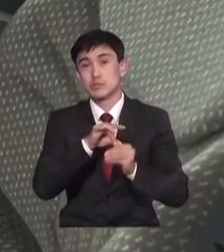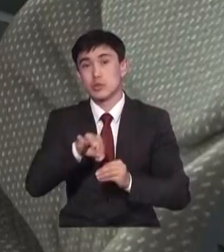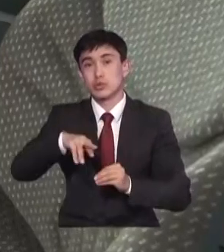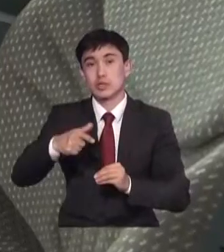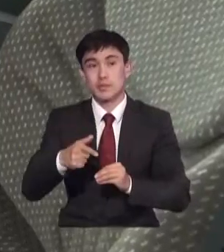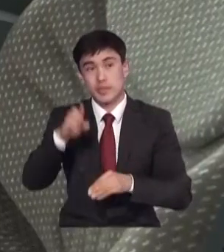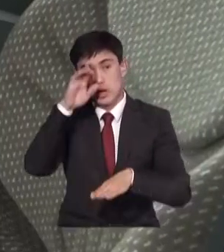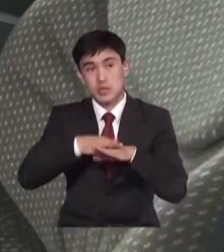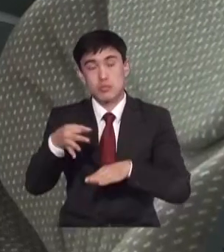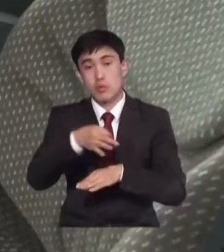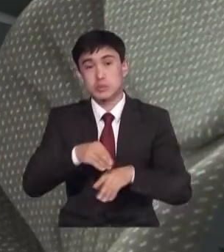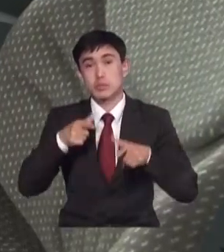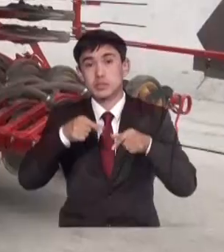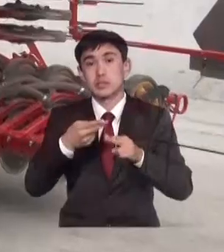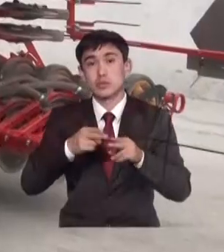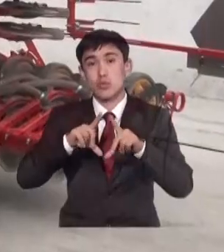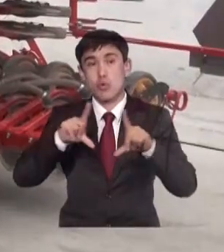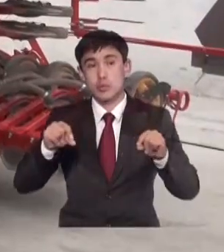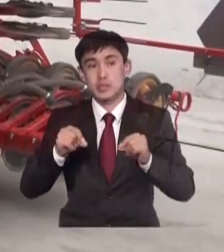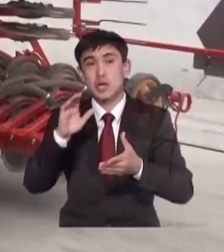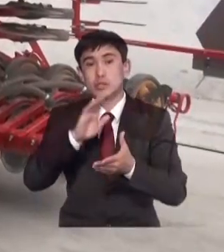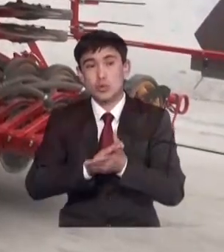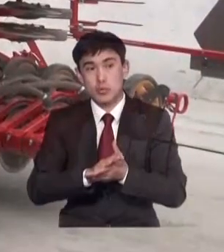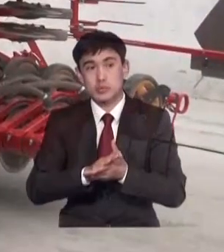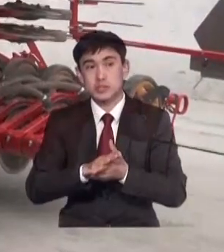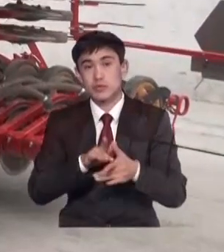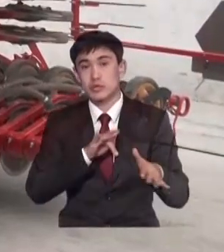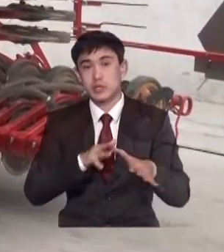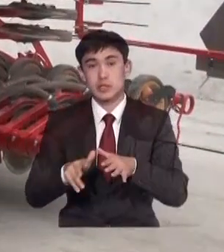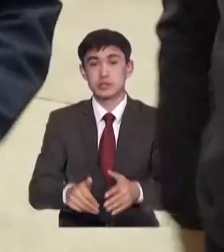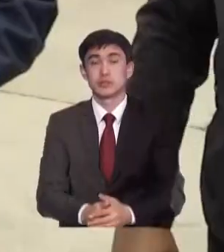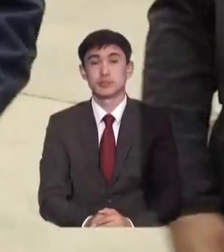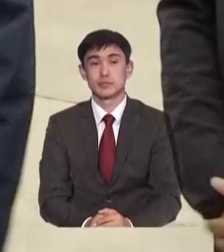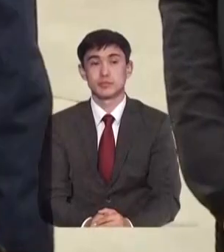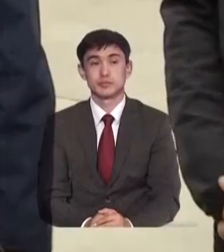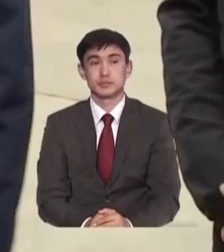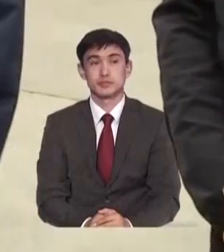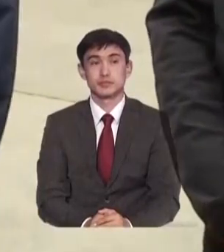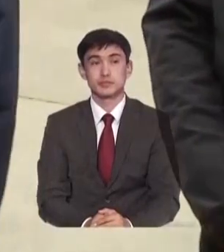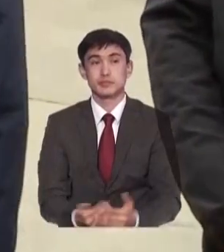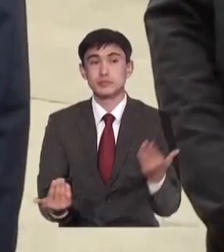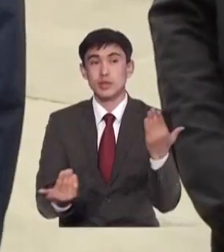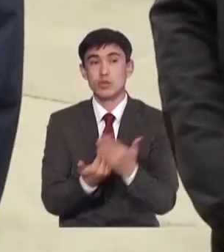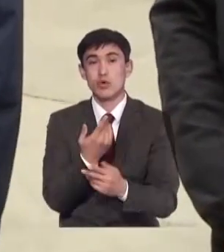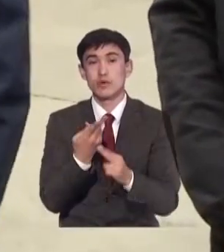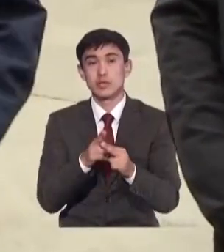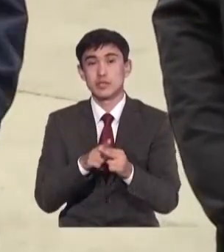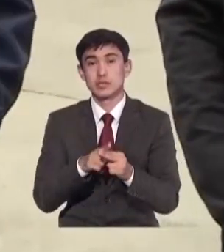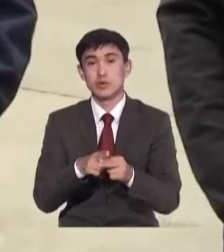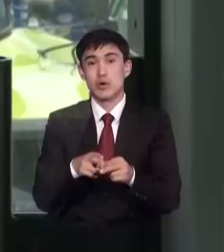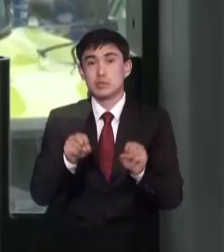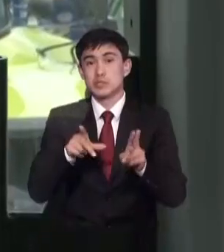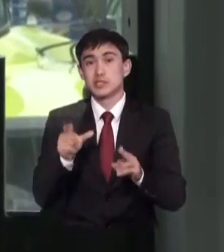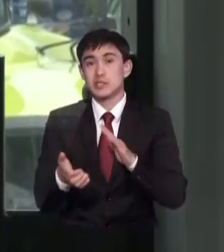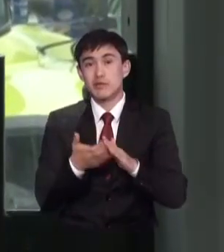тенге. Аким области посетил данный комплекс и ознакомился с его деятельностью. Современные тенденции – это то, что операторов не